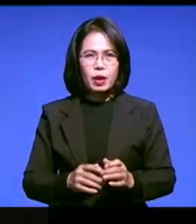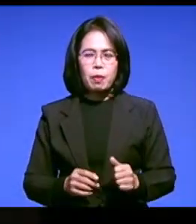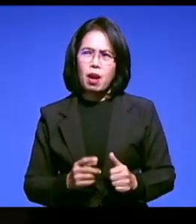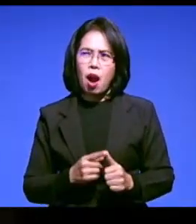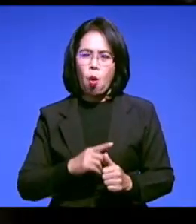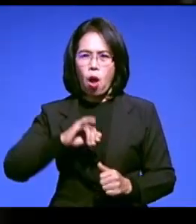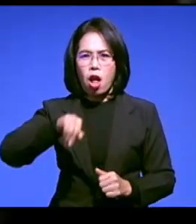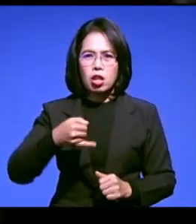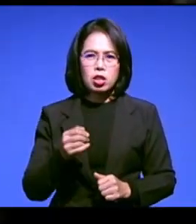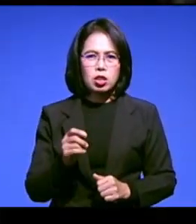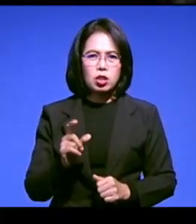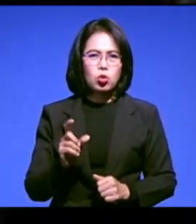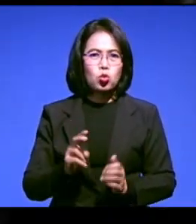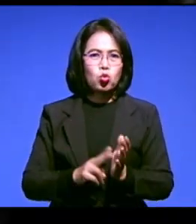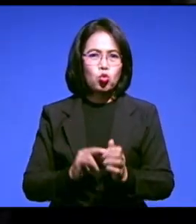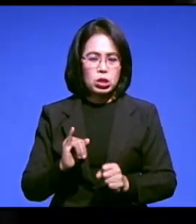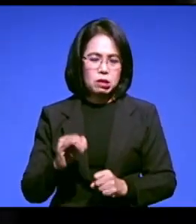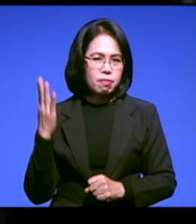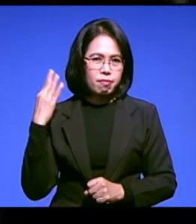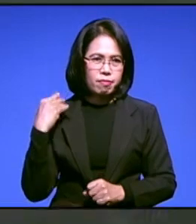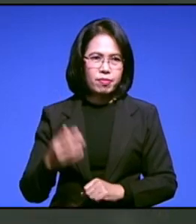lalu. Hingga kini tak ada penjelasan logis